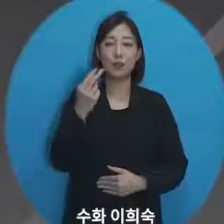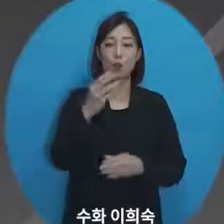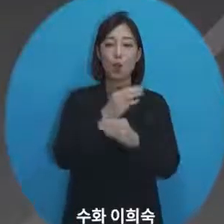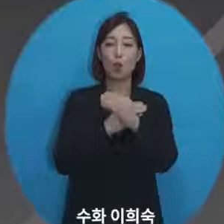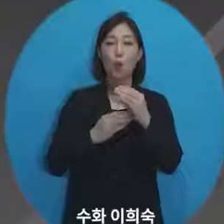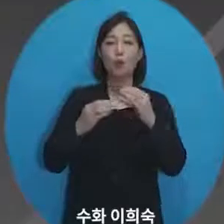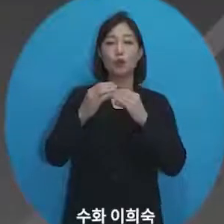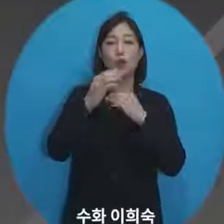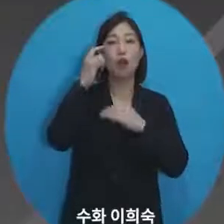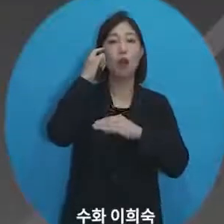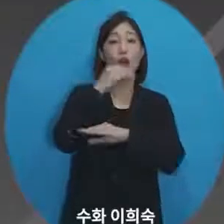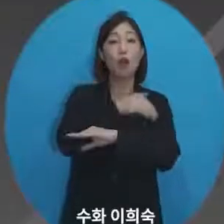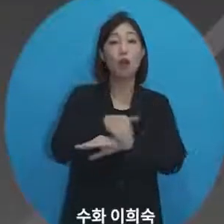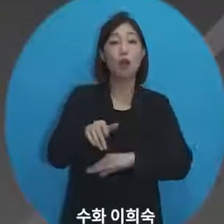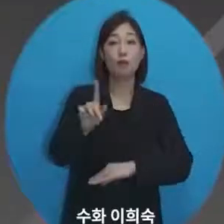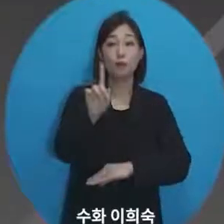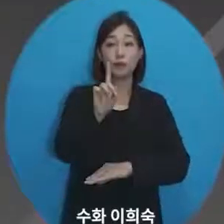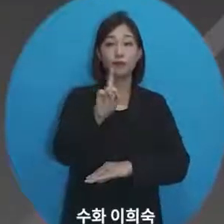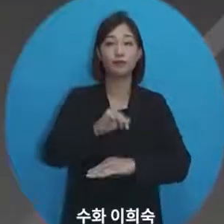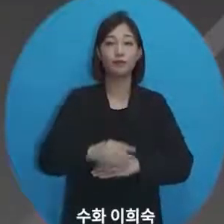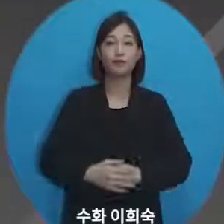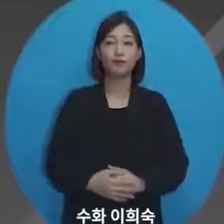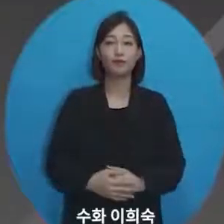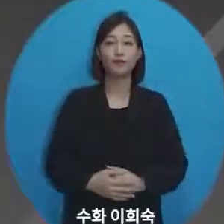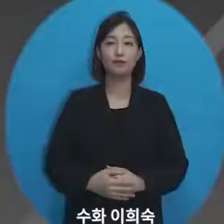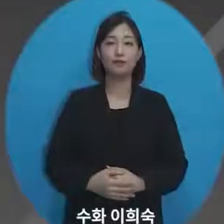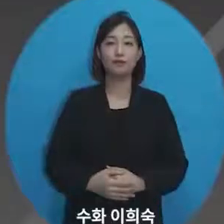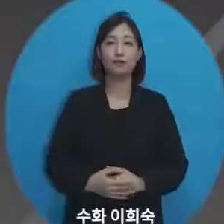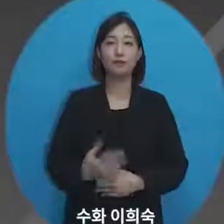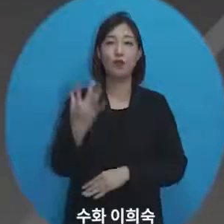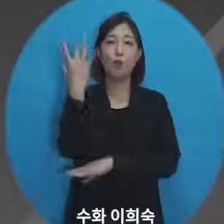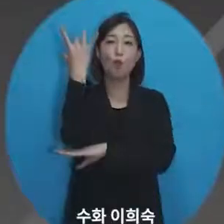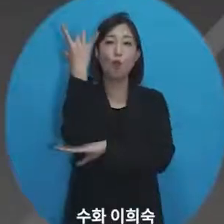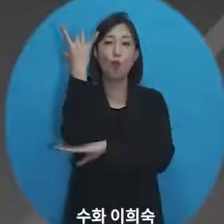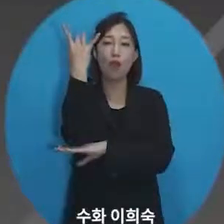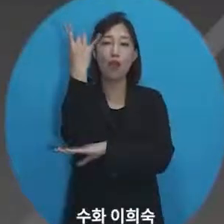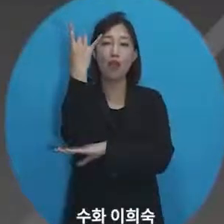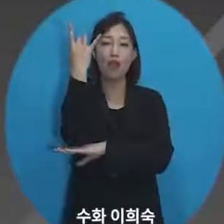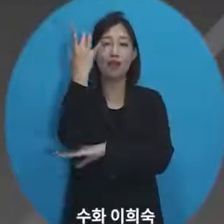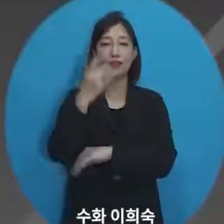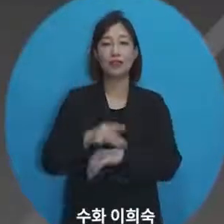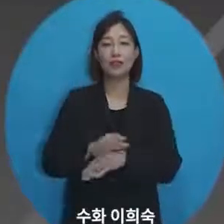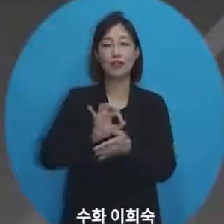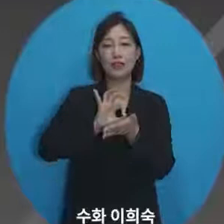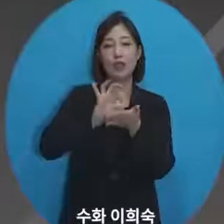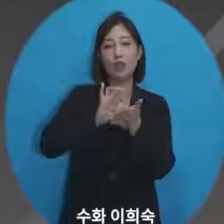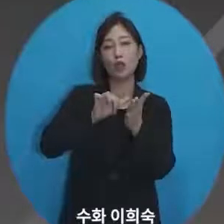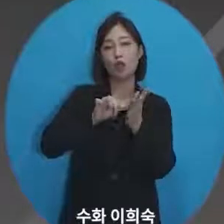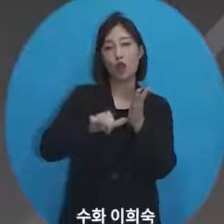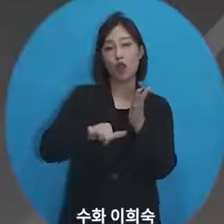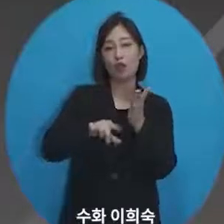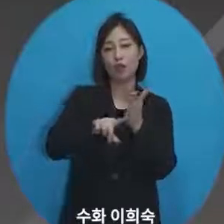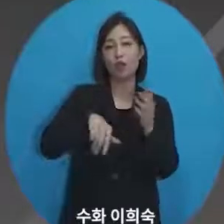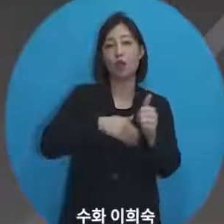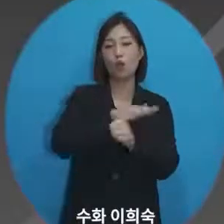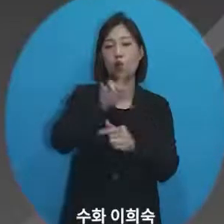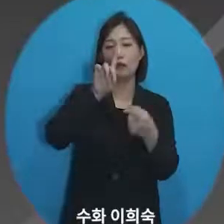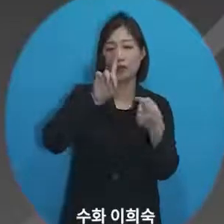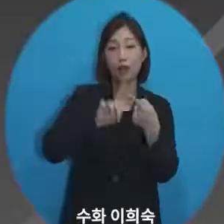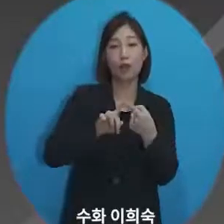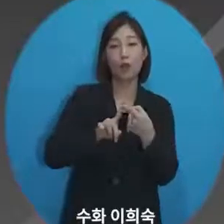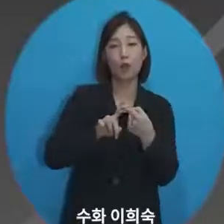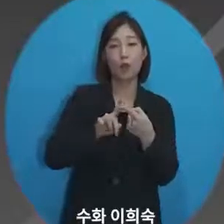있습니다. 그리고 옵션형 계획이라고 하는 부분인데 기존에 있는 그